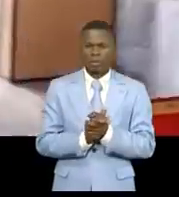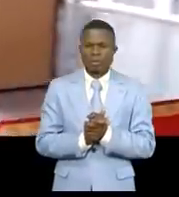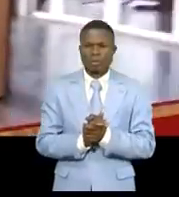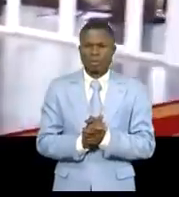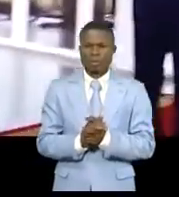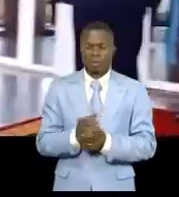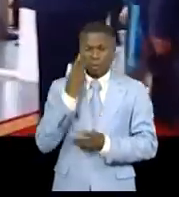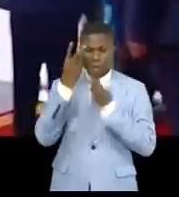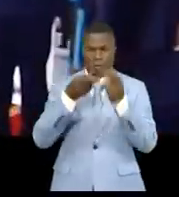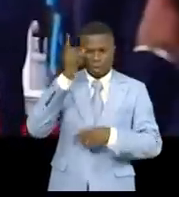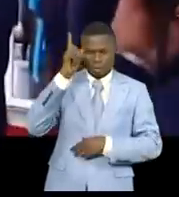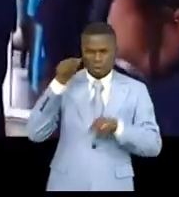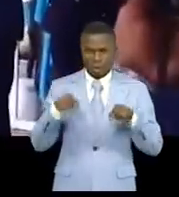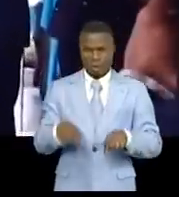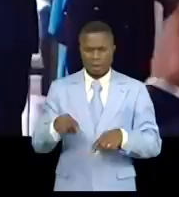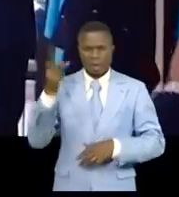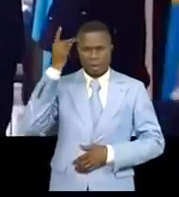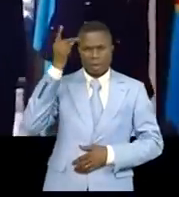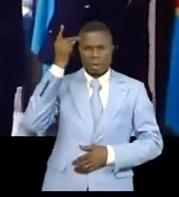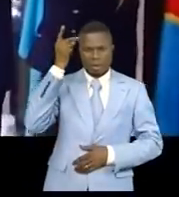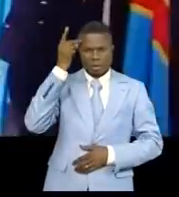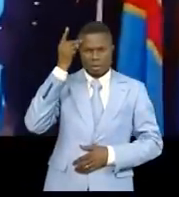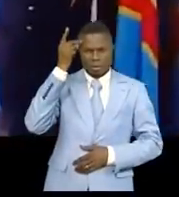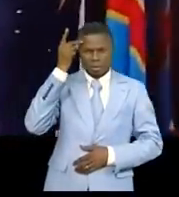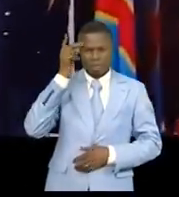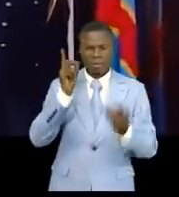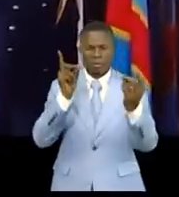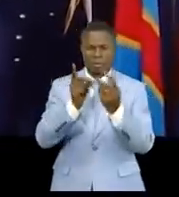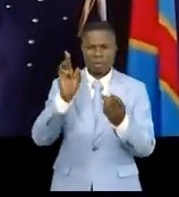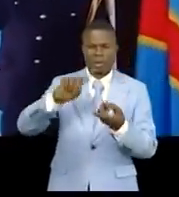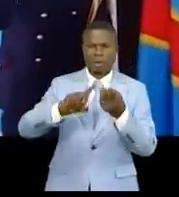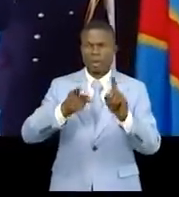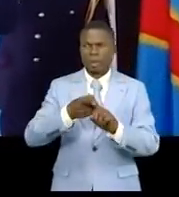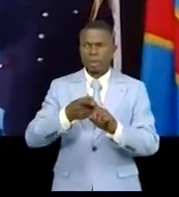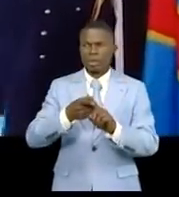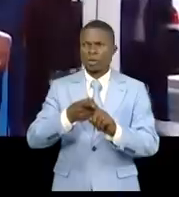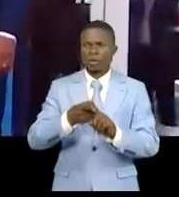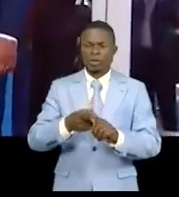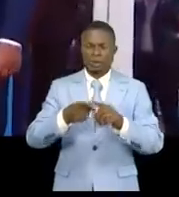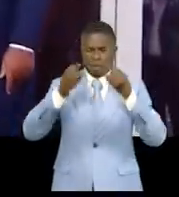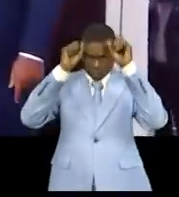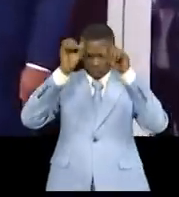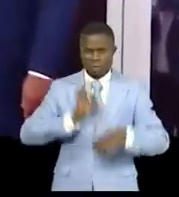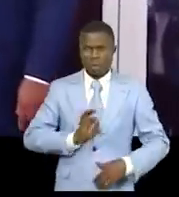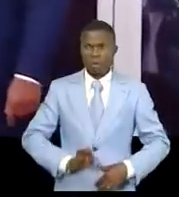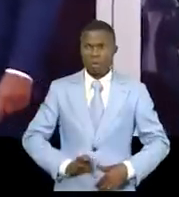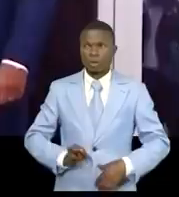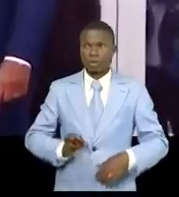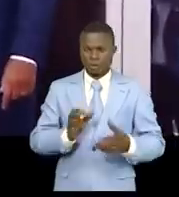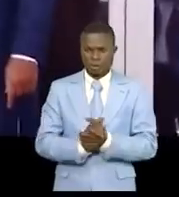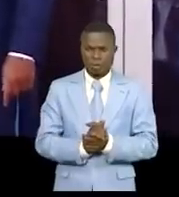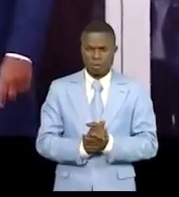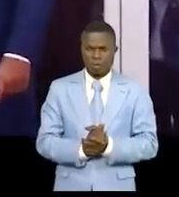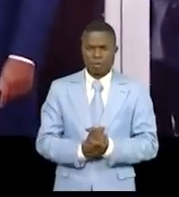sa première visite officielle à Kinshasa, est venu rencontrer son homologue de la République démocratique du Congo, Félix-Antoine Tshisekedi